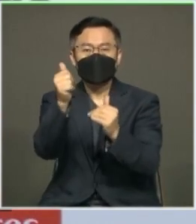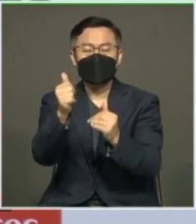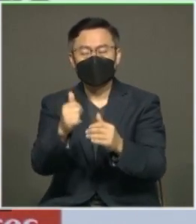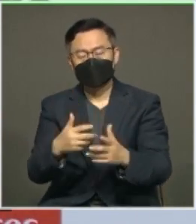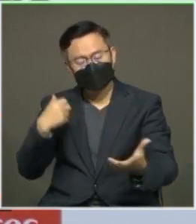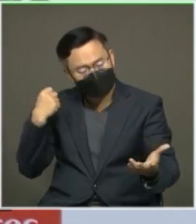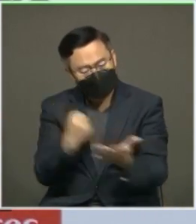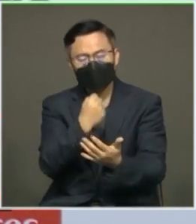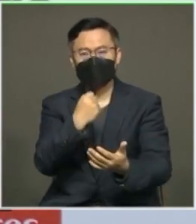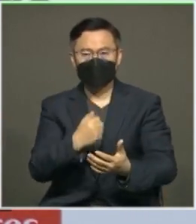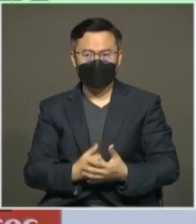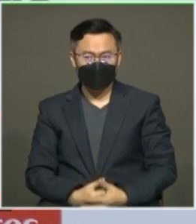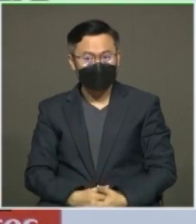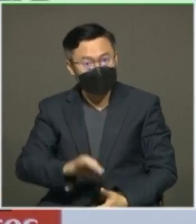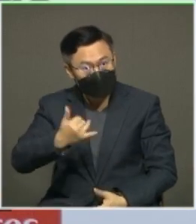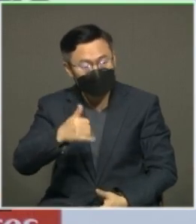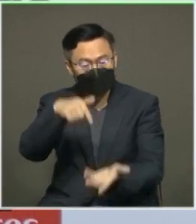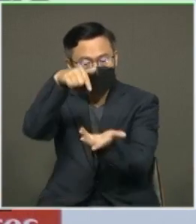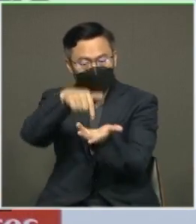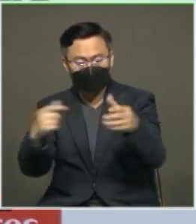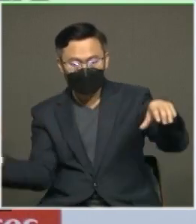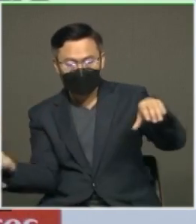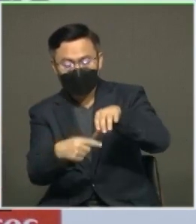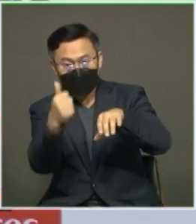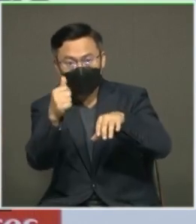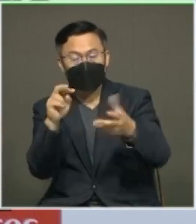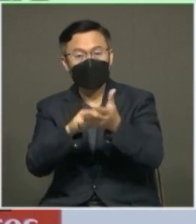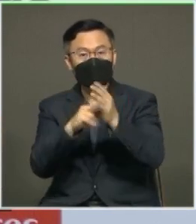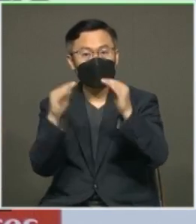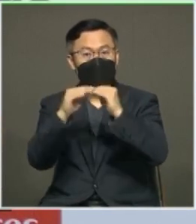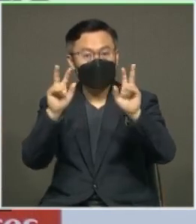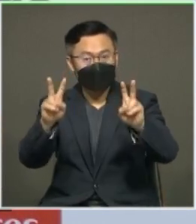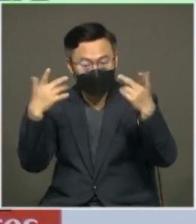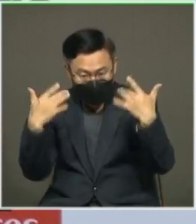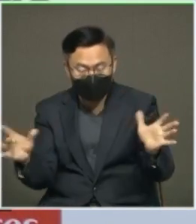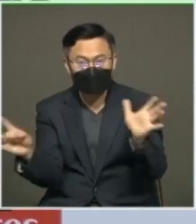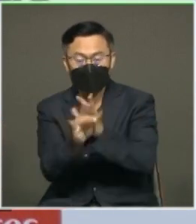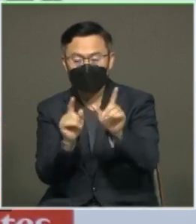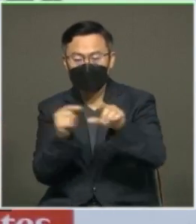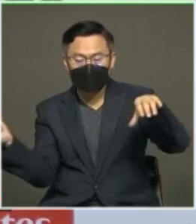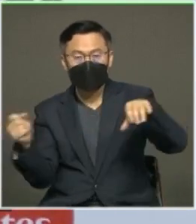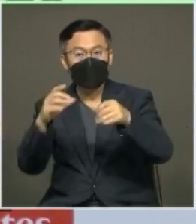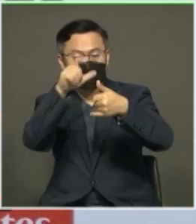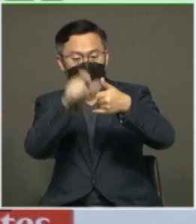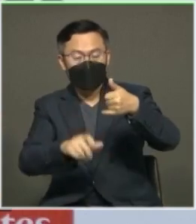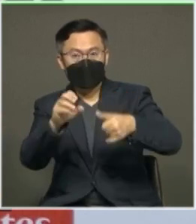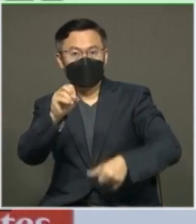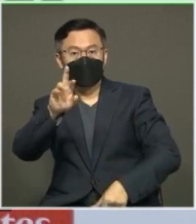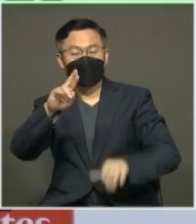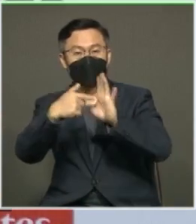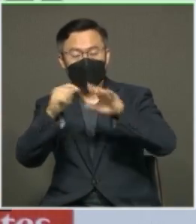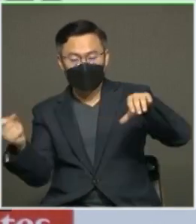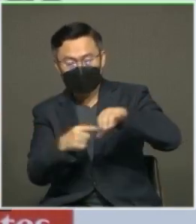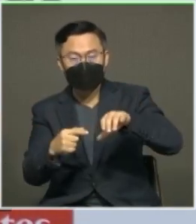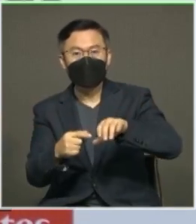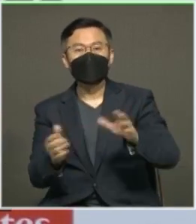2-2 ของเราแล้วก็อาจจะเปลี่ยนหน้าตาของเกมไปเลยท้ายสุดเราโชคไม่ดีเรื่องที่อยากฝากถึงเอริกเทนฮากผู้